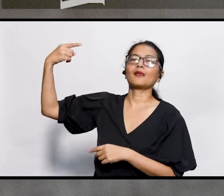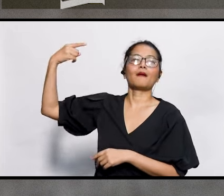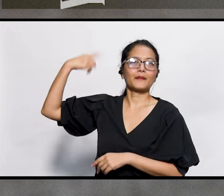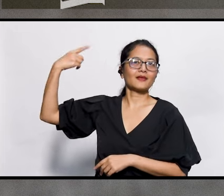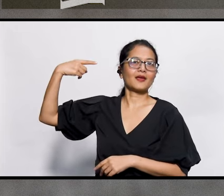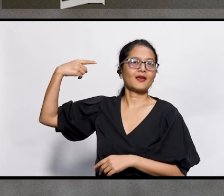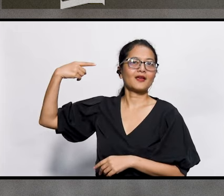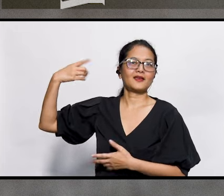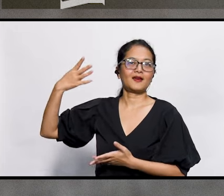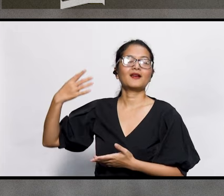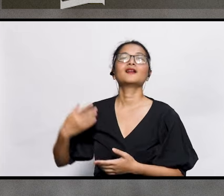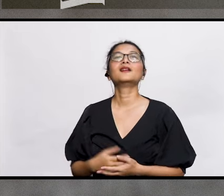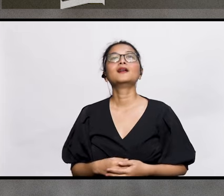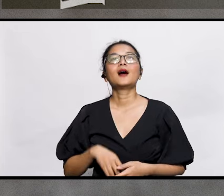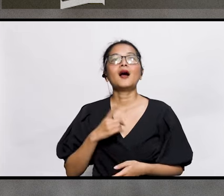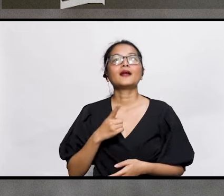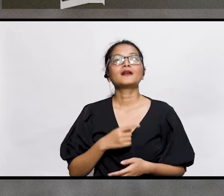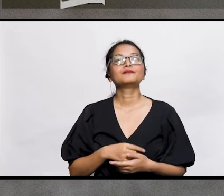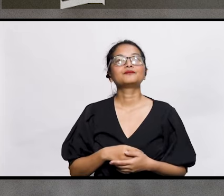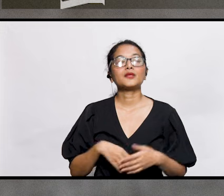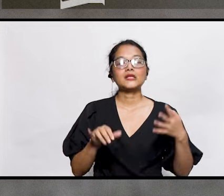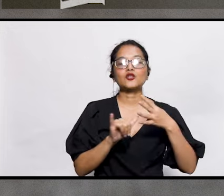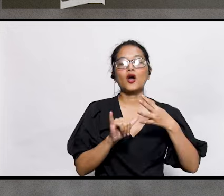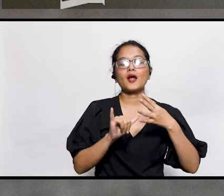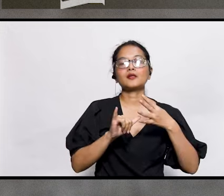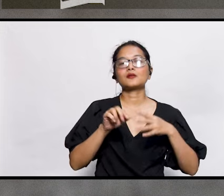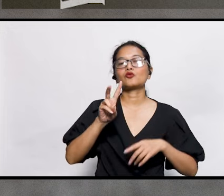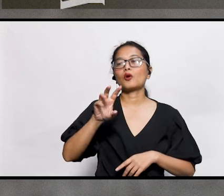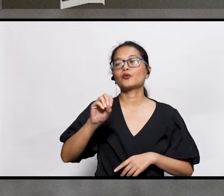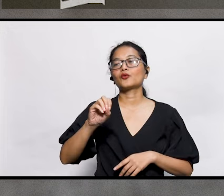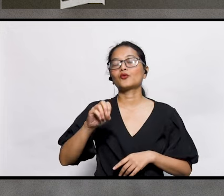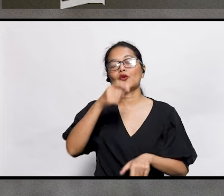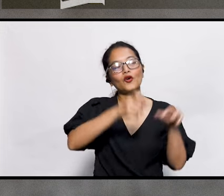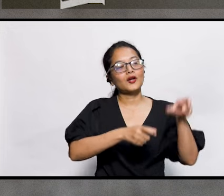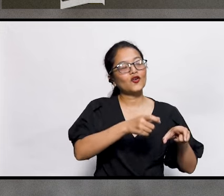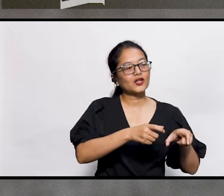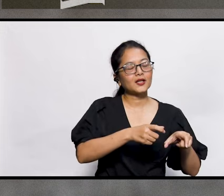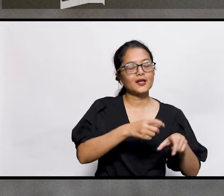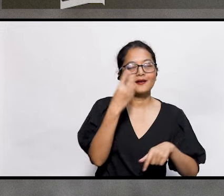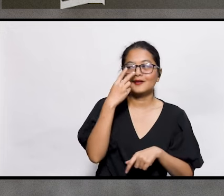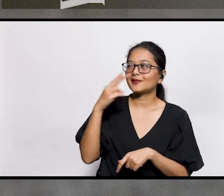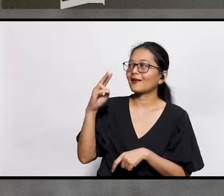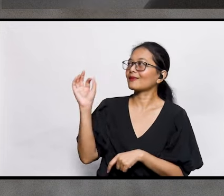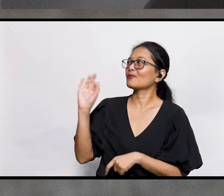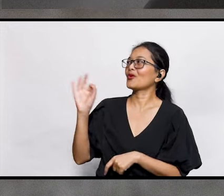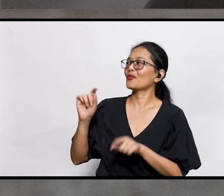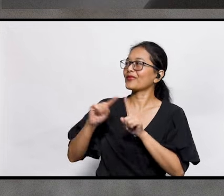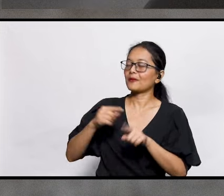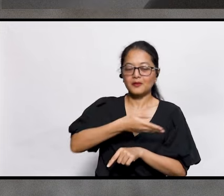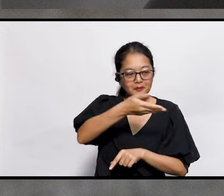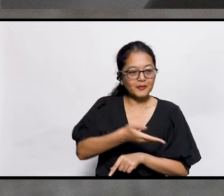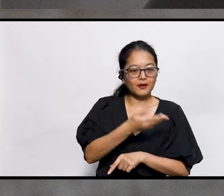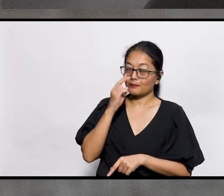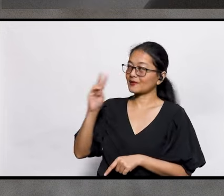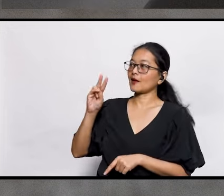karena Johan mengatakan Yohanes 20 Berbahagialah mereka yang tidak melihat namun percaya if